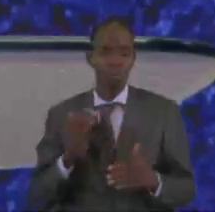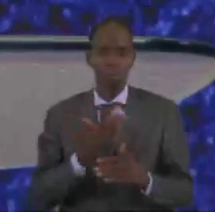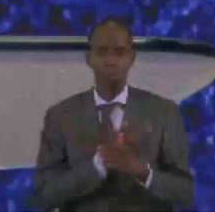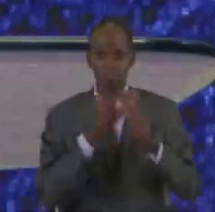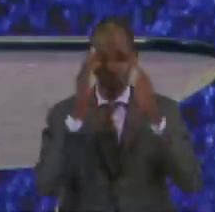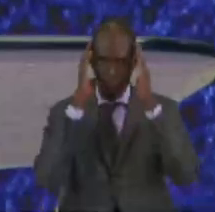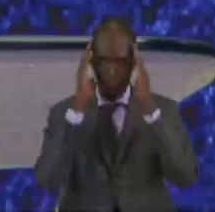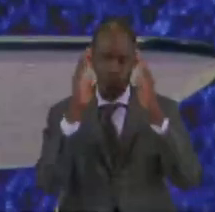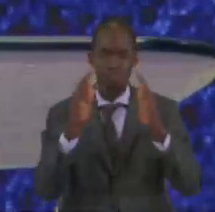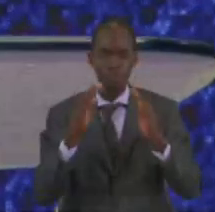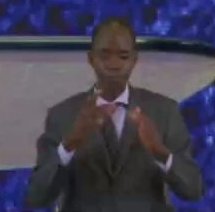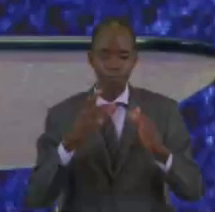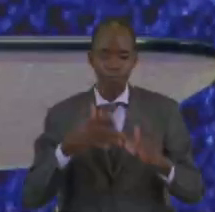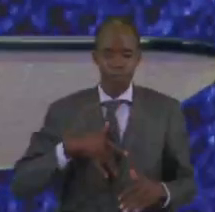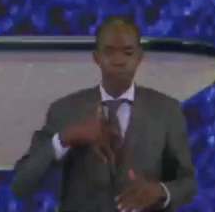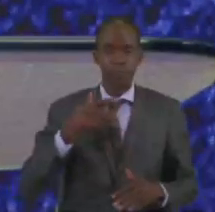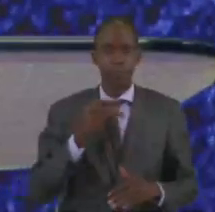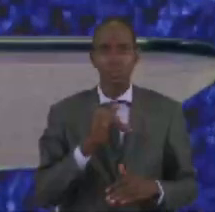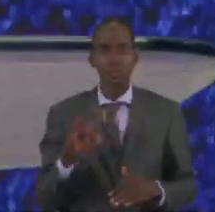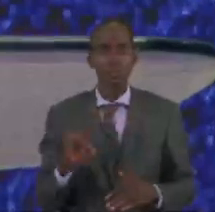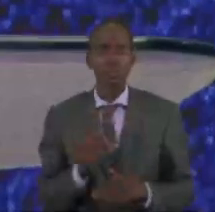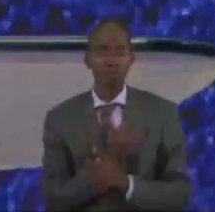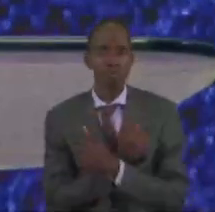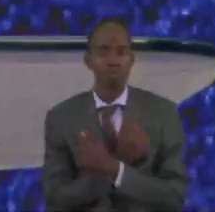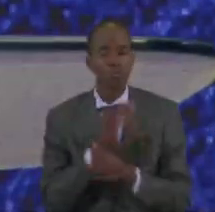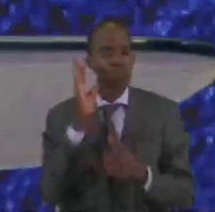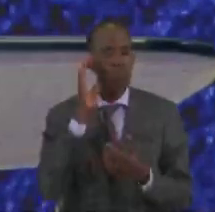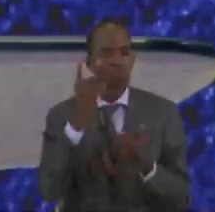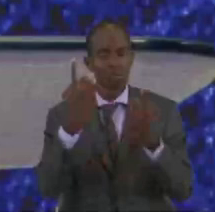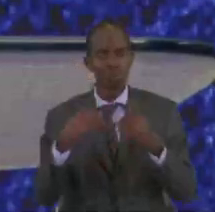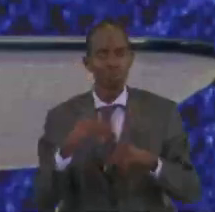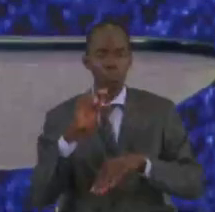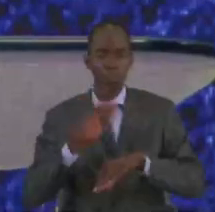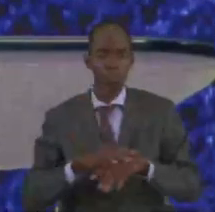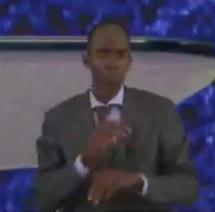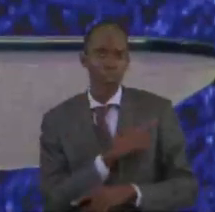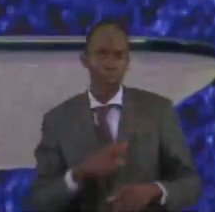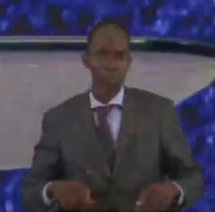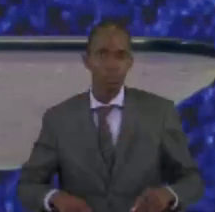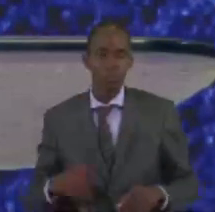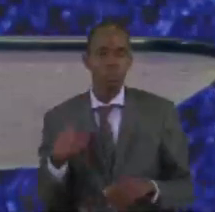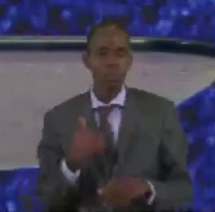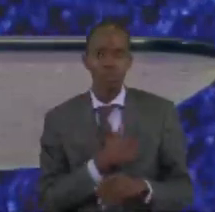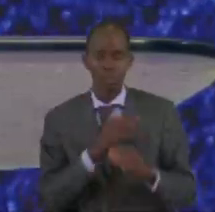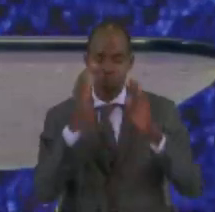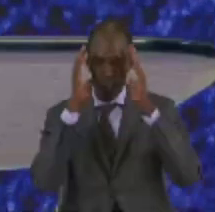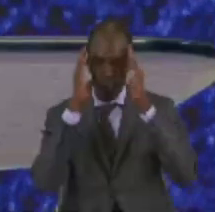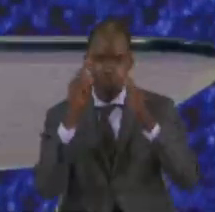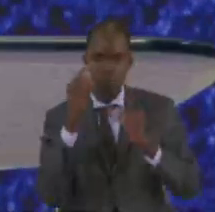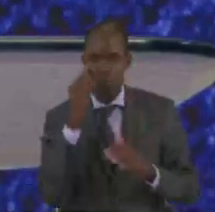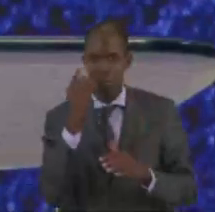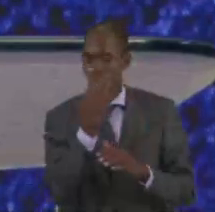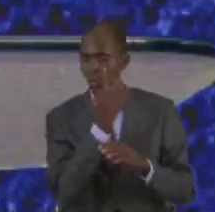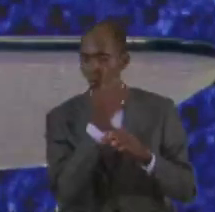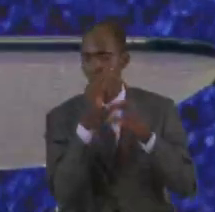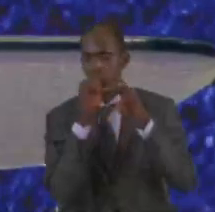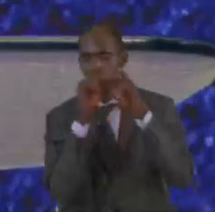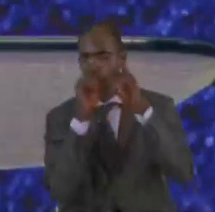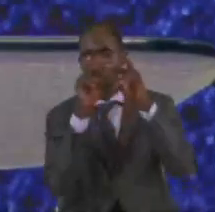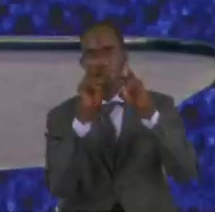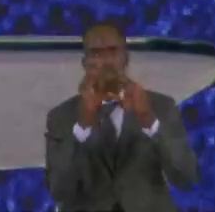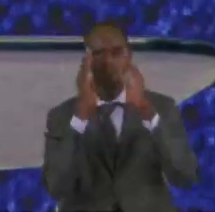Attention, toute notre affection, alors porte sur le Seigneur et nous braquons notre